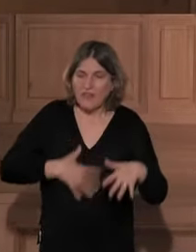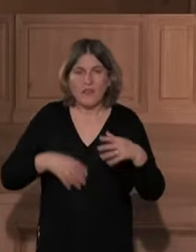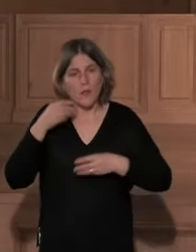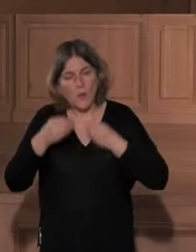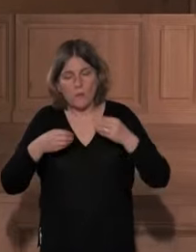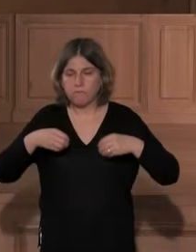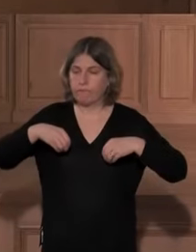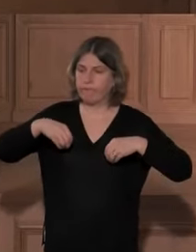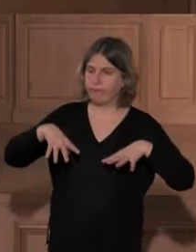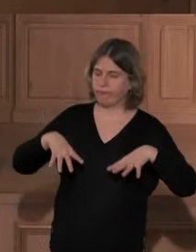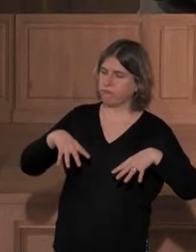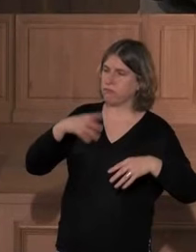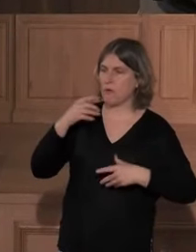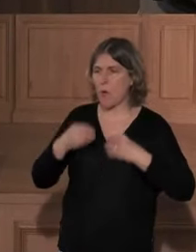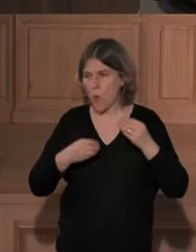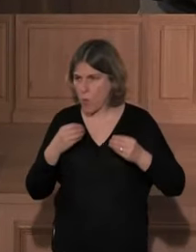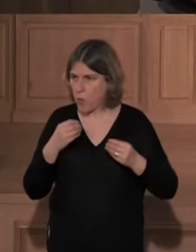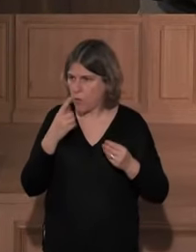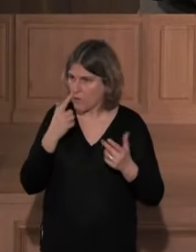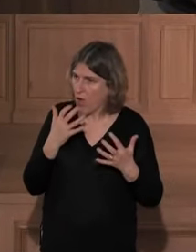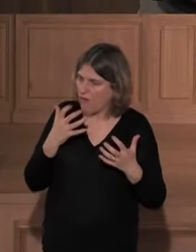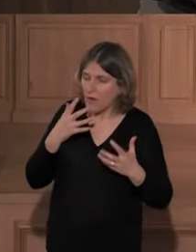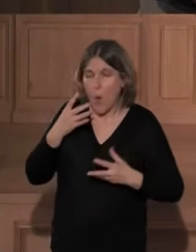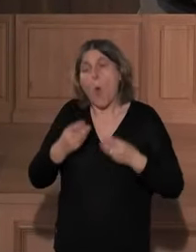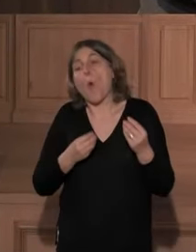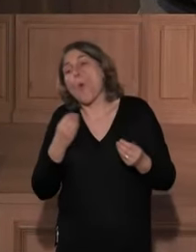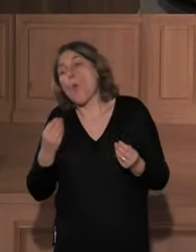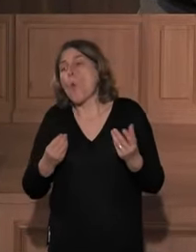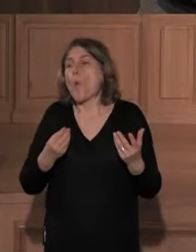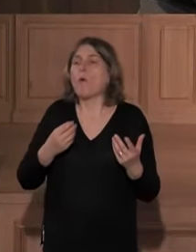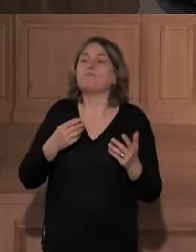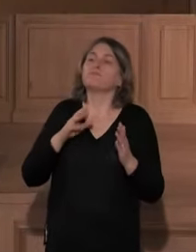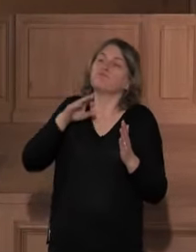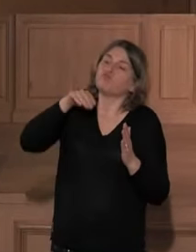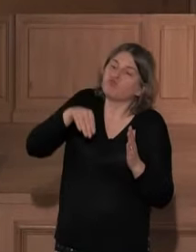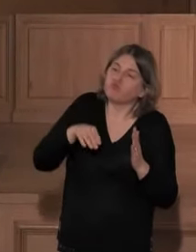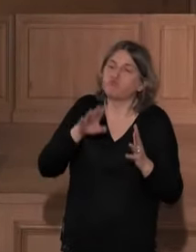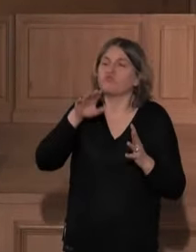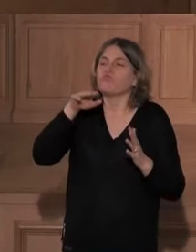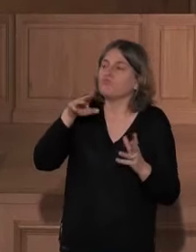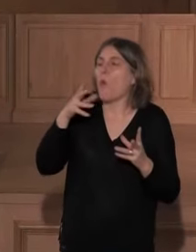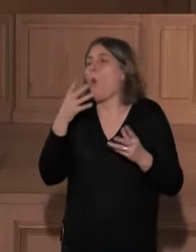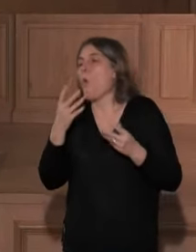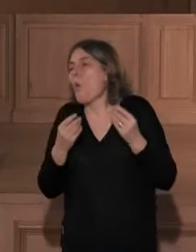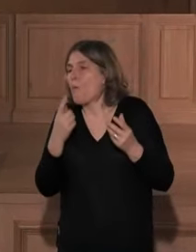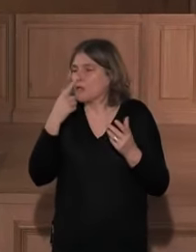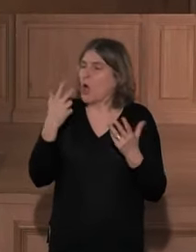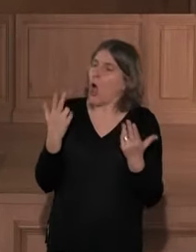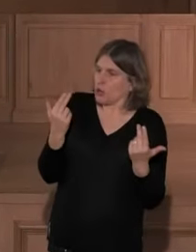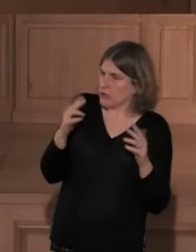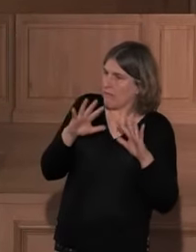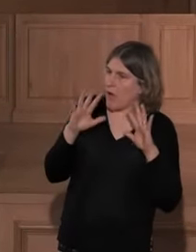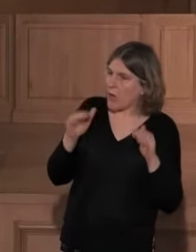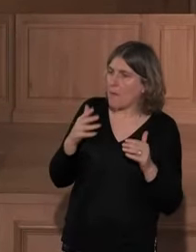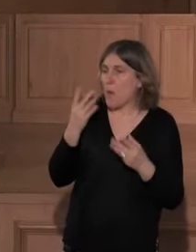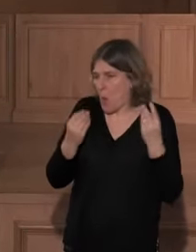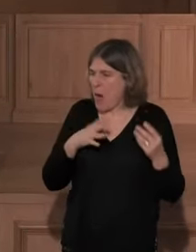paraissent insurmontables? Ou est-ce que ça va? Enfin, je veux dire, sûrement pas toujours bien, mais où est-ce que je veux dire? C'est quoi ce qui est